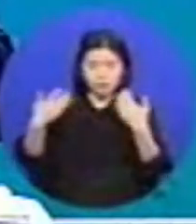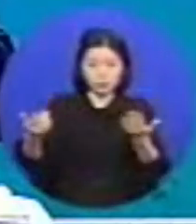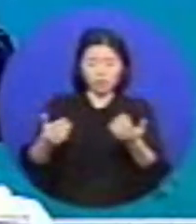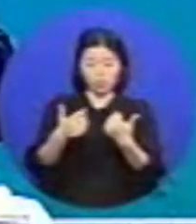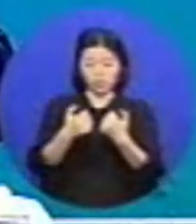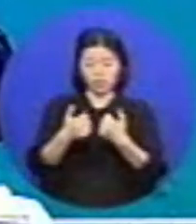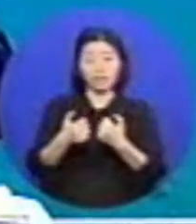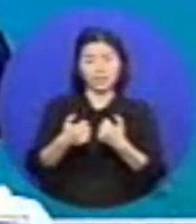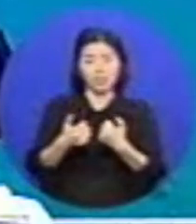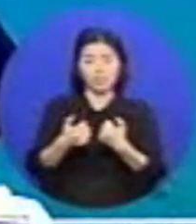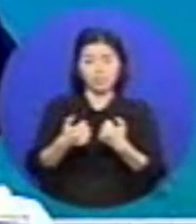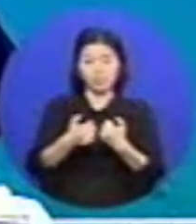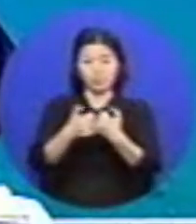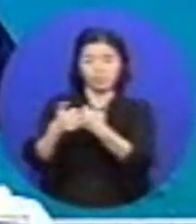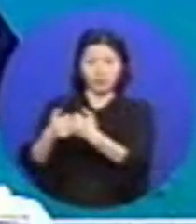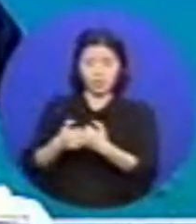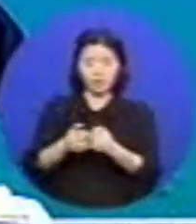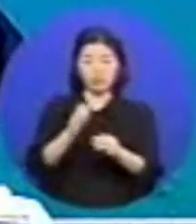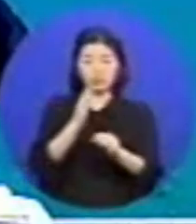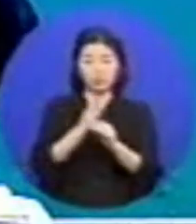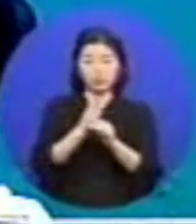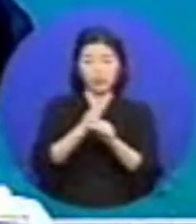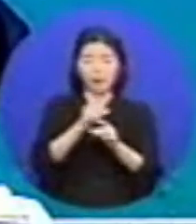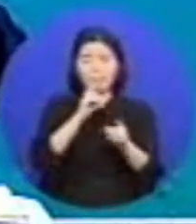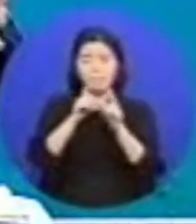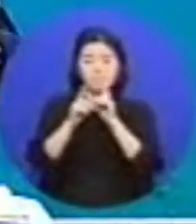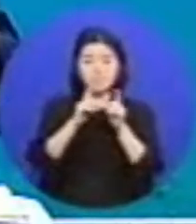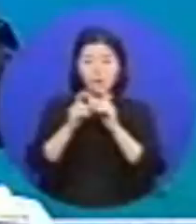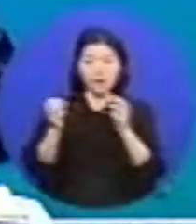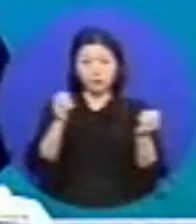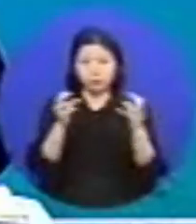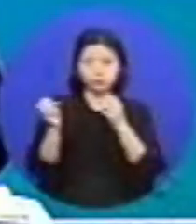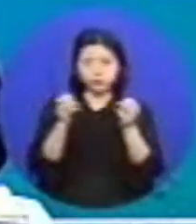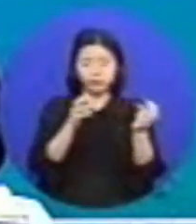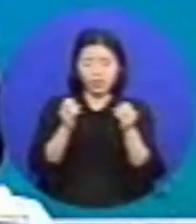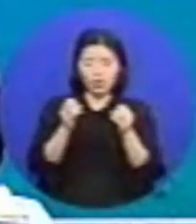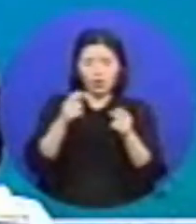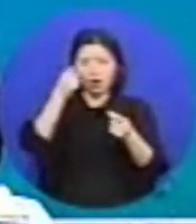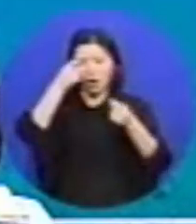상담하고 하면서 말 몇 마디 주고받다가 펑펑 우네요.